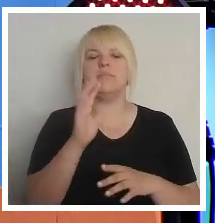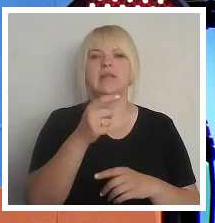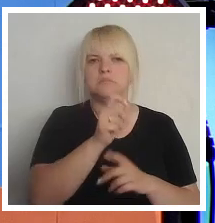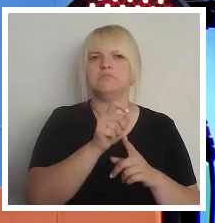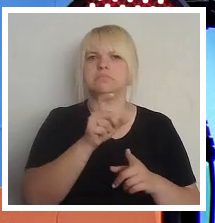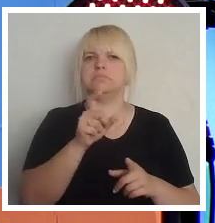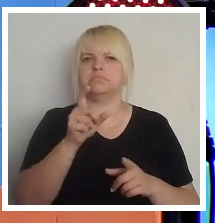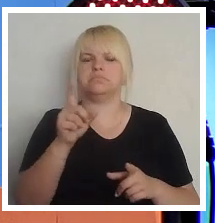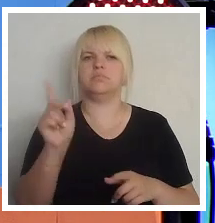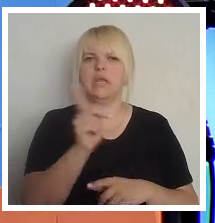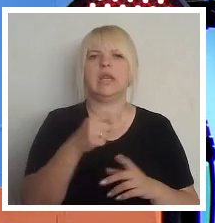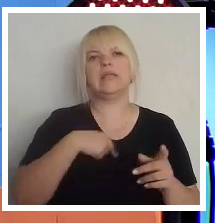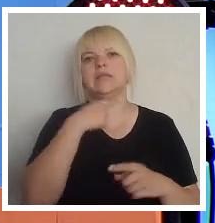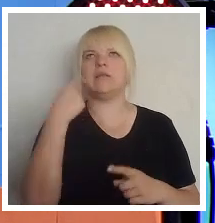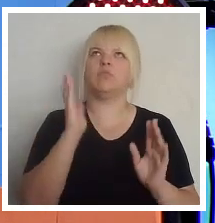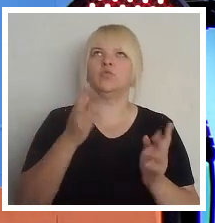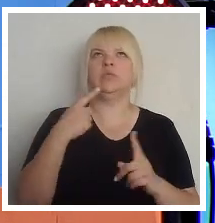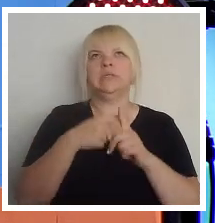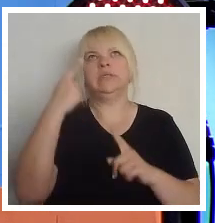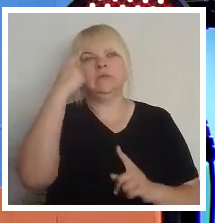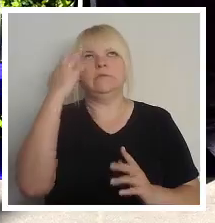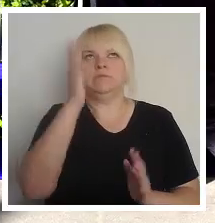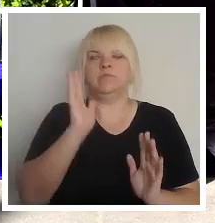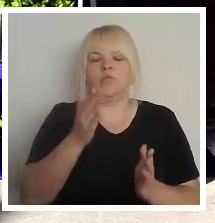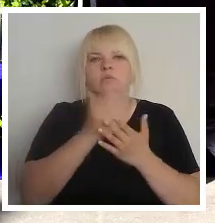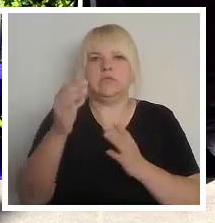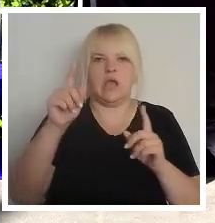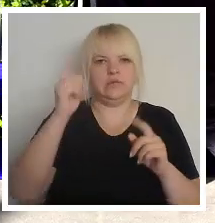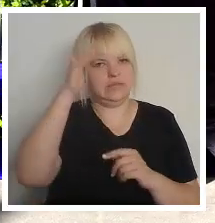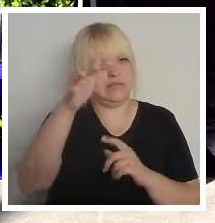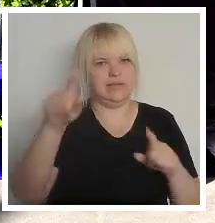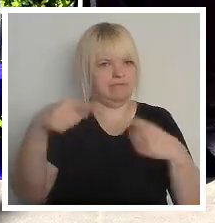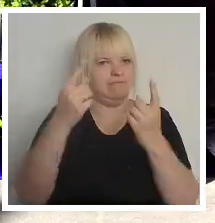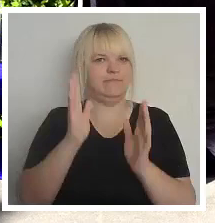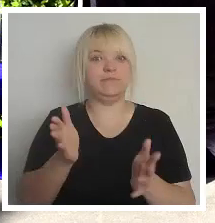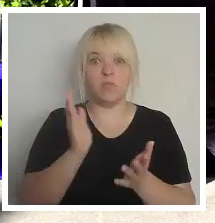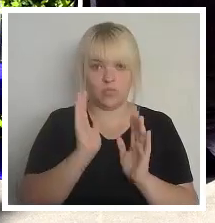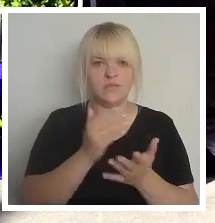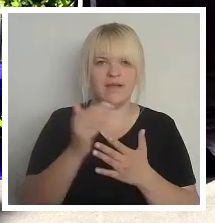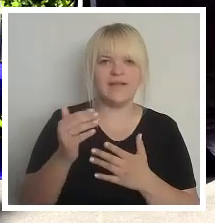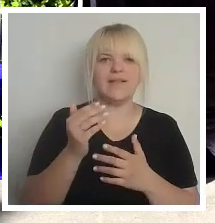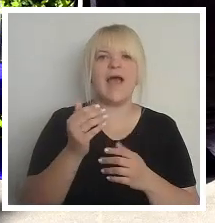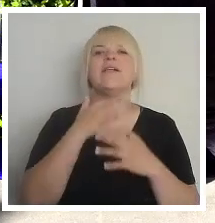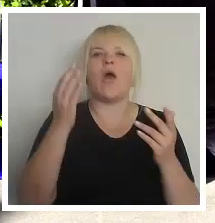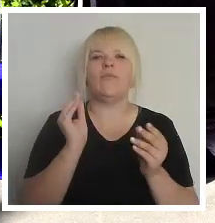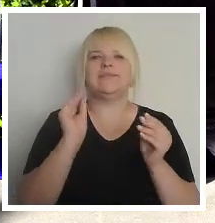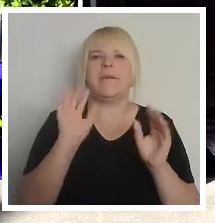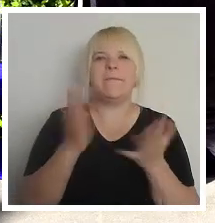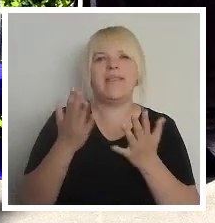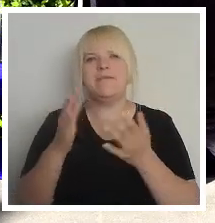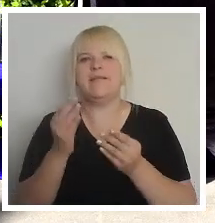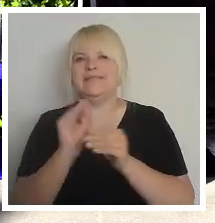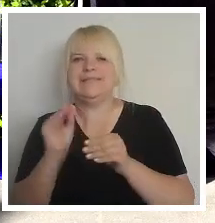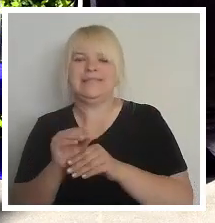ka es gribu būt optimists, un viss būs kārtībā. Viss būs kārtībā? Ar daudzām piebildēm, bet es viņus tagad